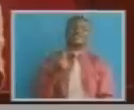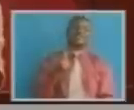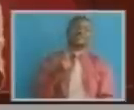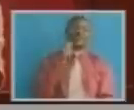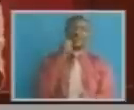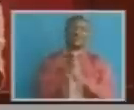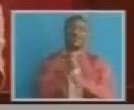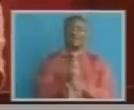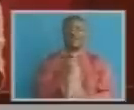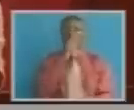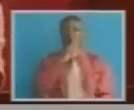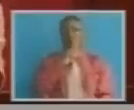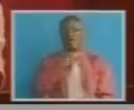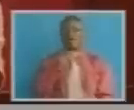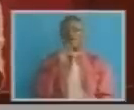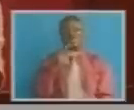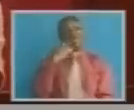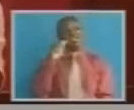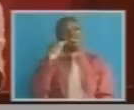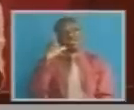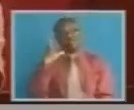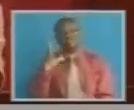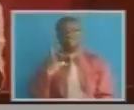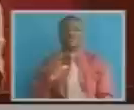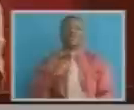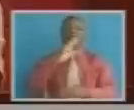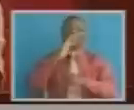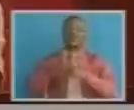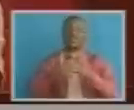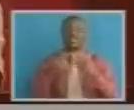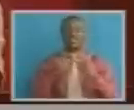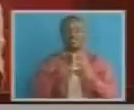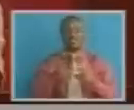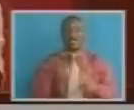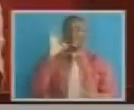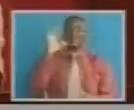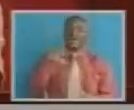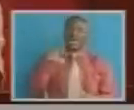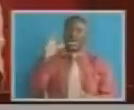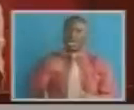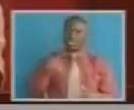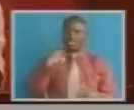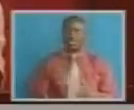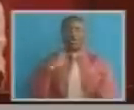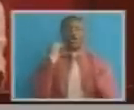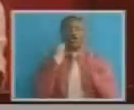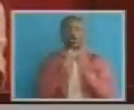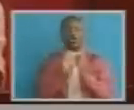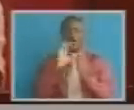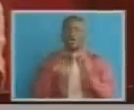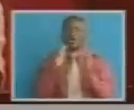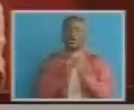2007 tarehe 27 alihamisi Kenya tena wakarudia Machi tarehe 4 2013